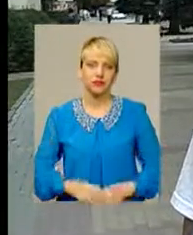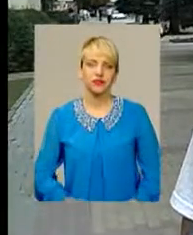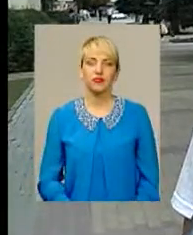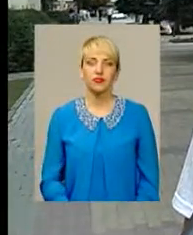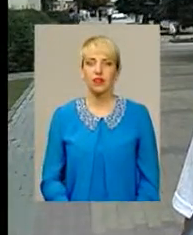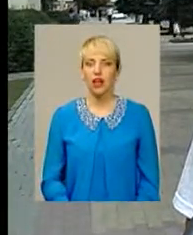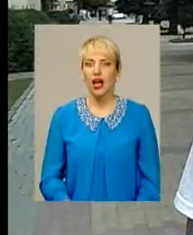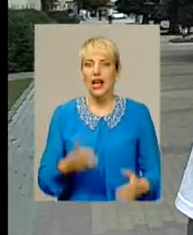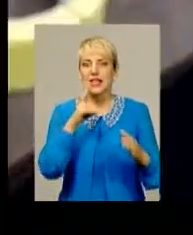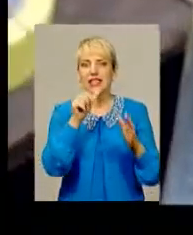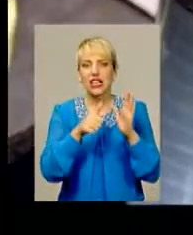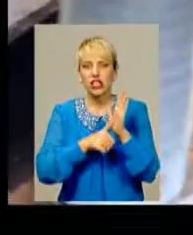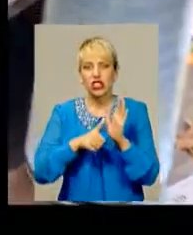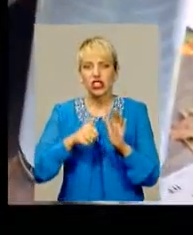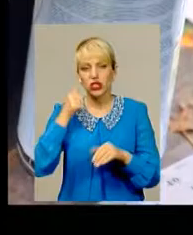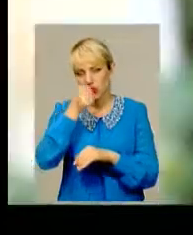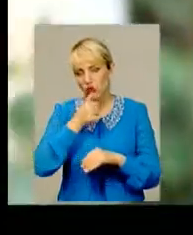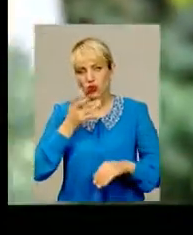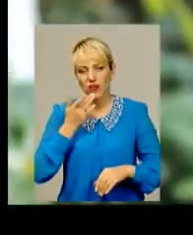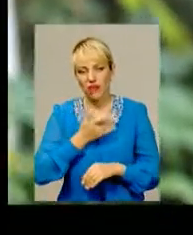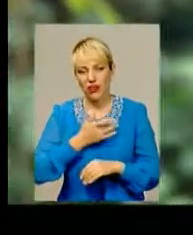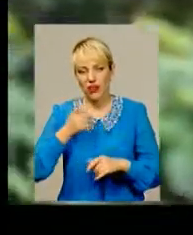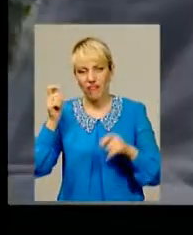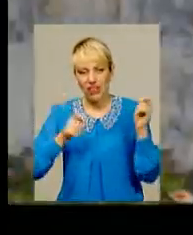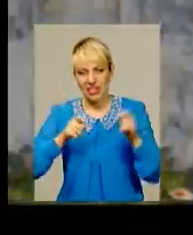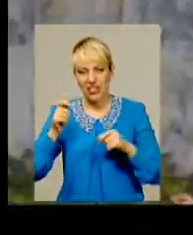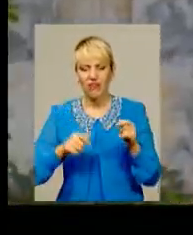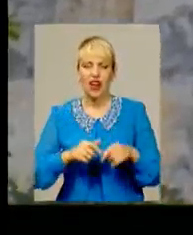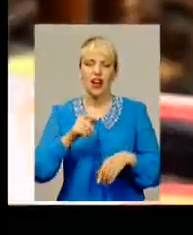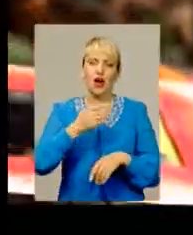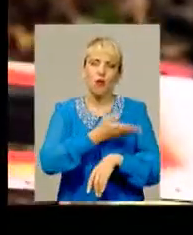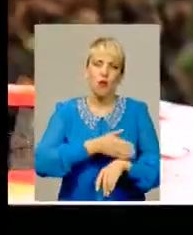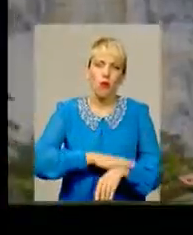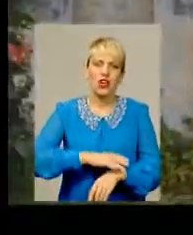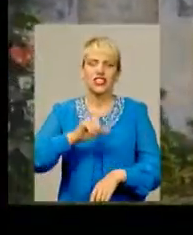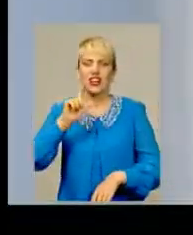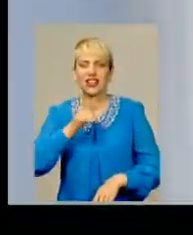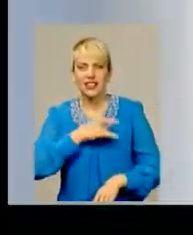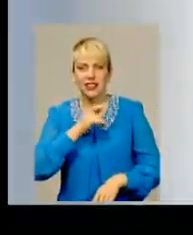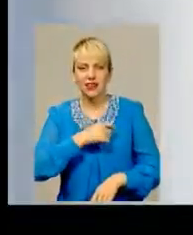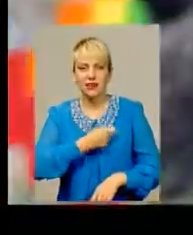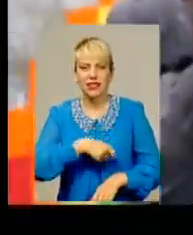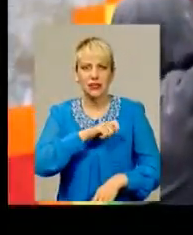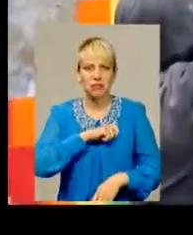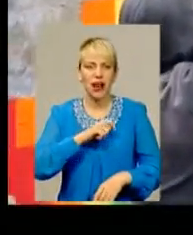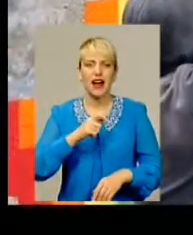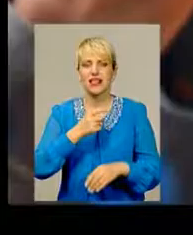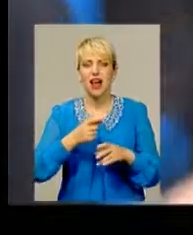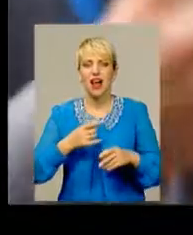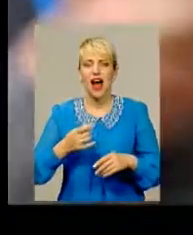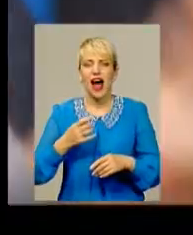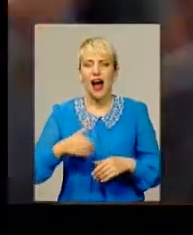До слова, за шість років фестивалю художники з України, Польщі, Іспанії, Італії, Німеччини, Австралії, Аргентини та Білорусі